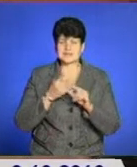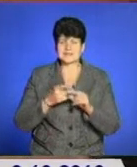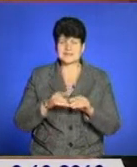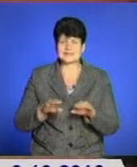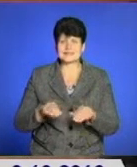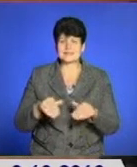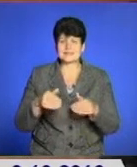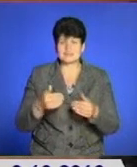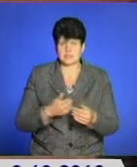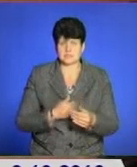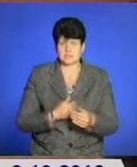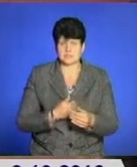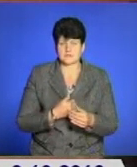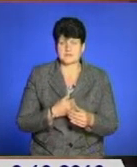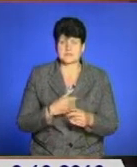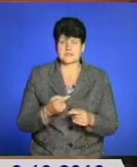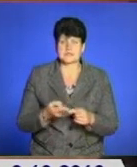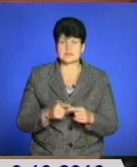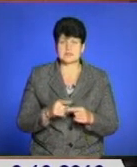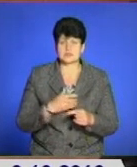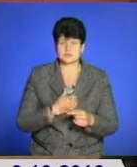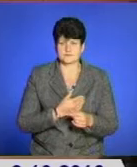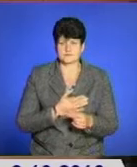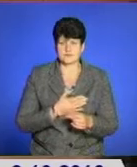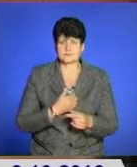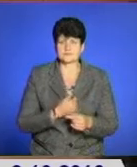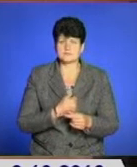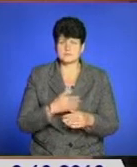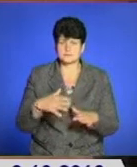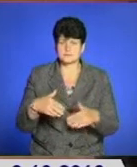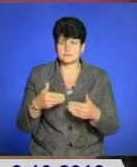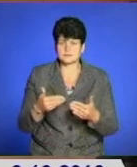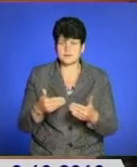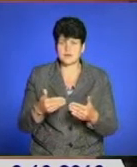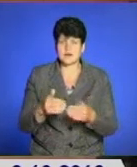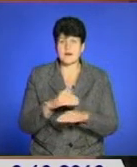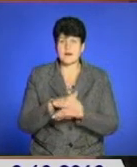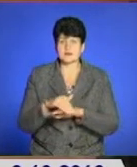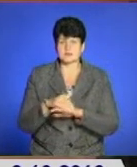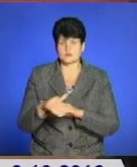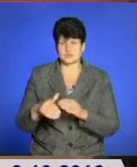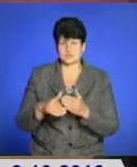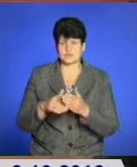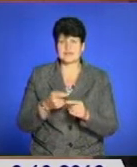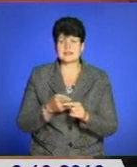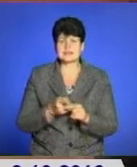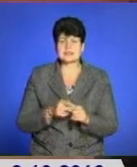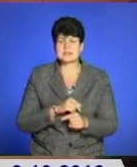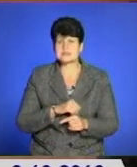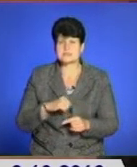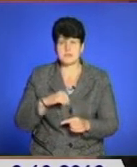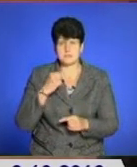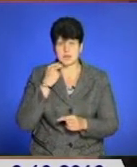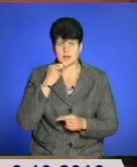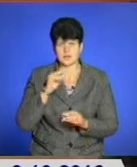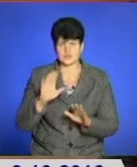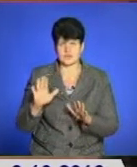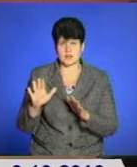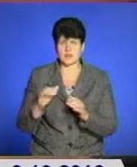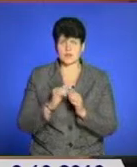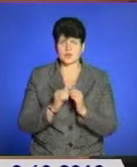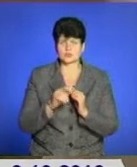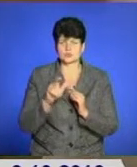ми ініціювали це за ініціативою голови, це ініціювалося питання адресної допомоги. Це найкращий варіант, адресну допомогу